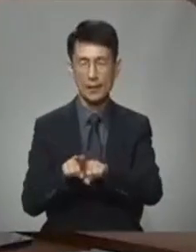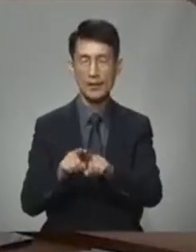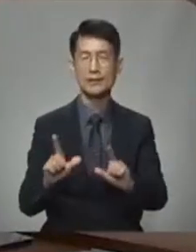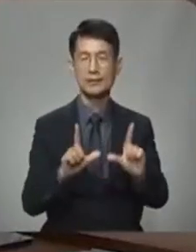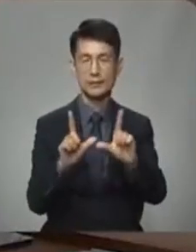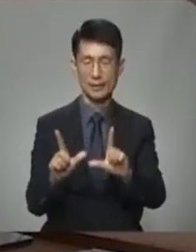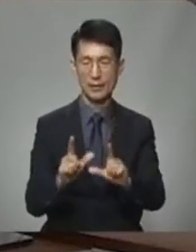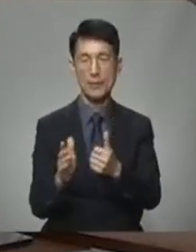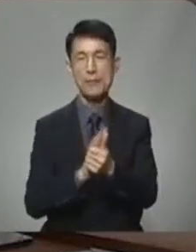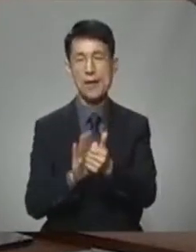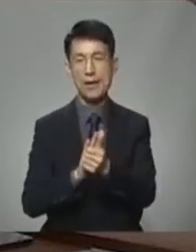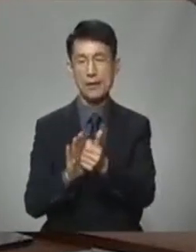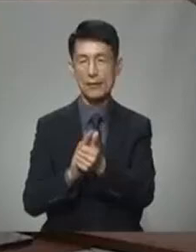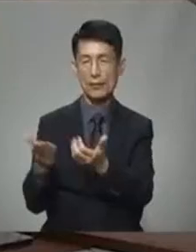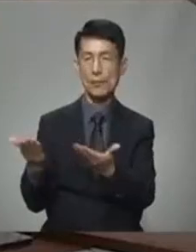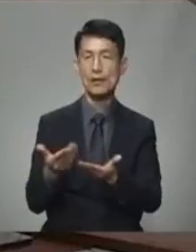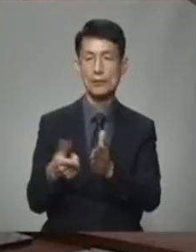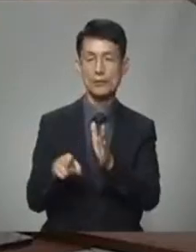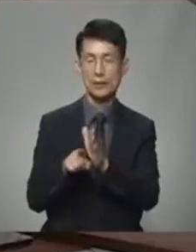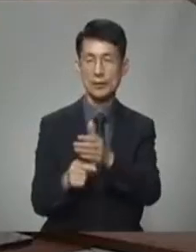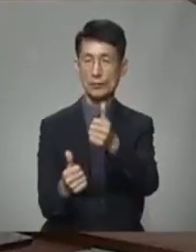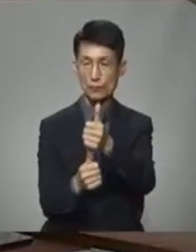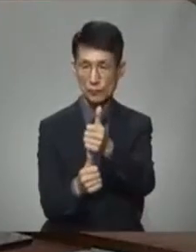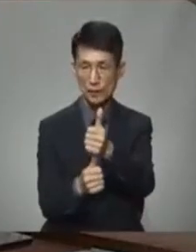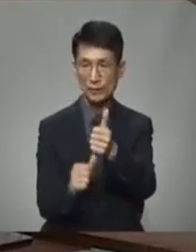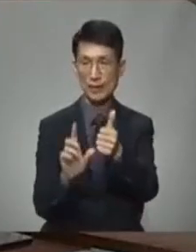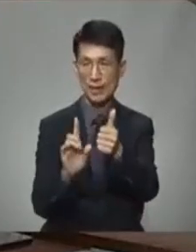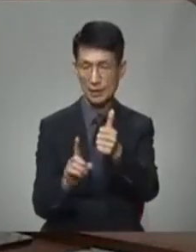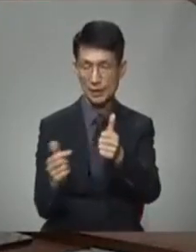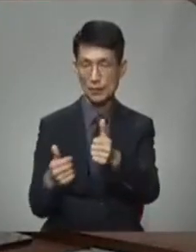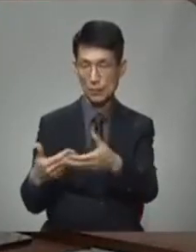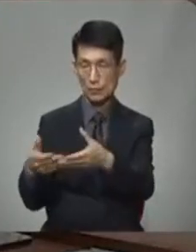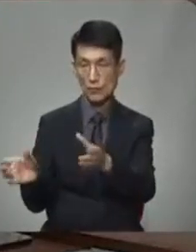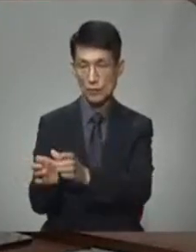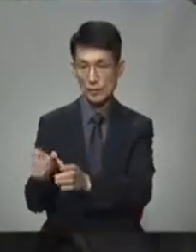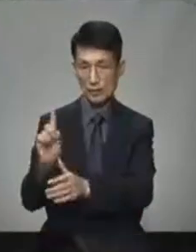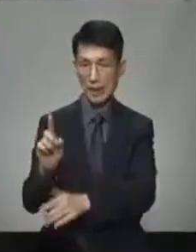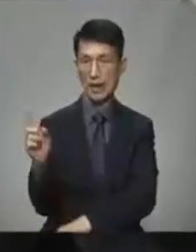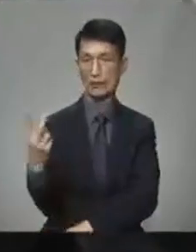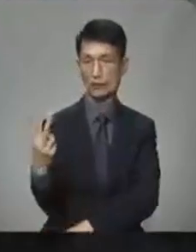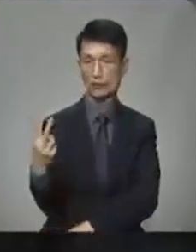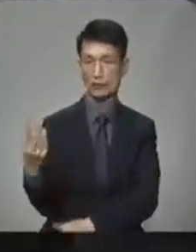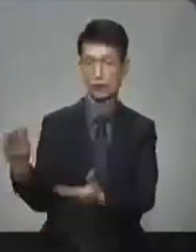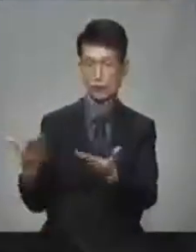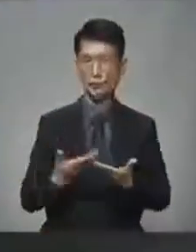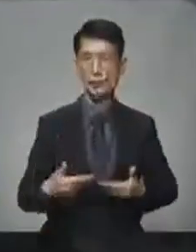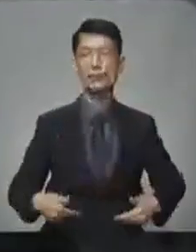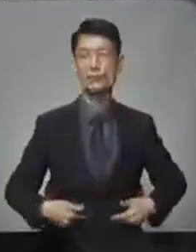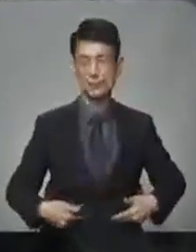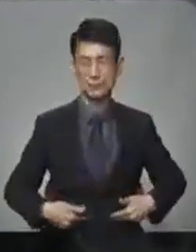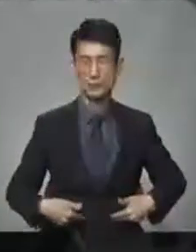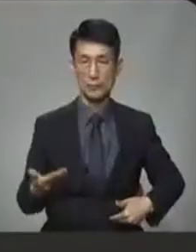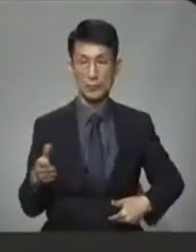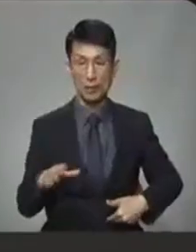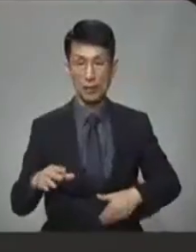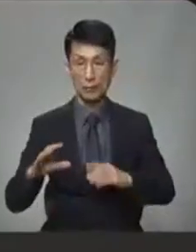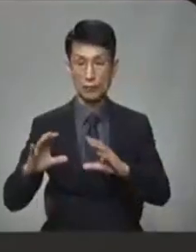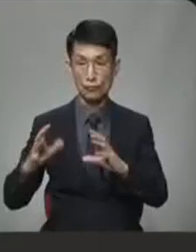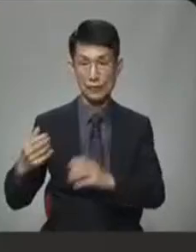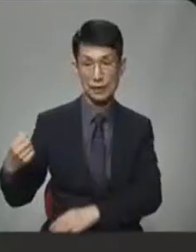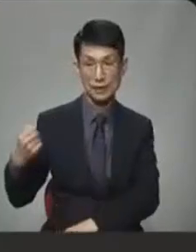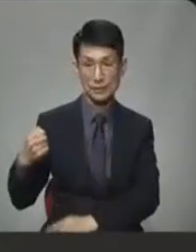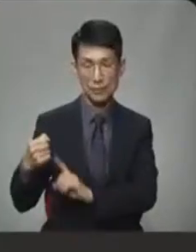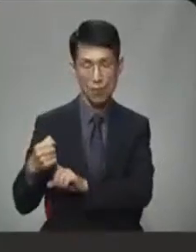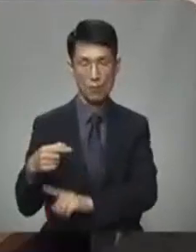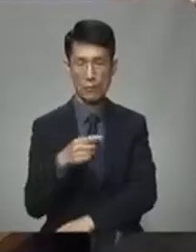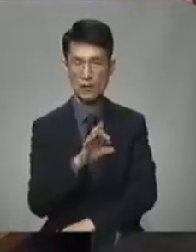차원에서 그 당연히 부의장과 상위자 한석은 배분이 내야되는게 맞다고 생각하고요 하지만 국민의 힘에선지